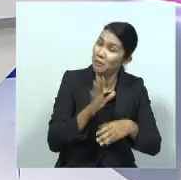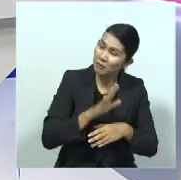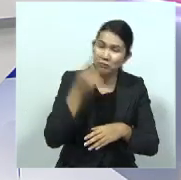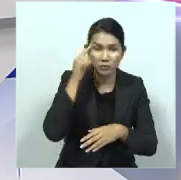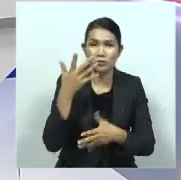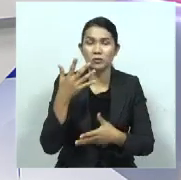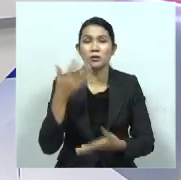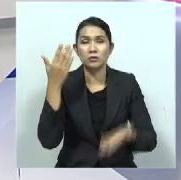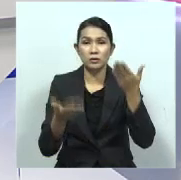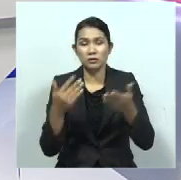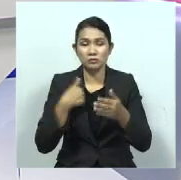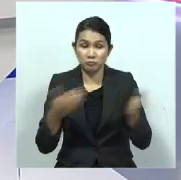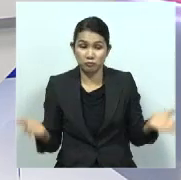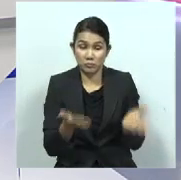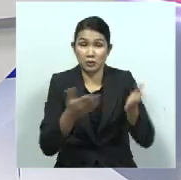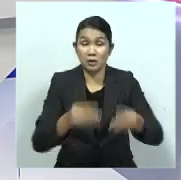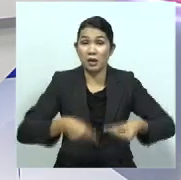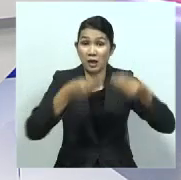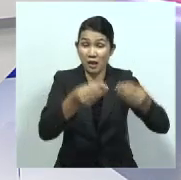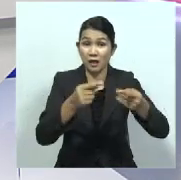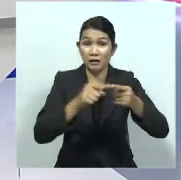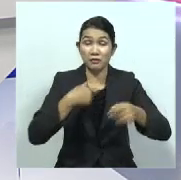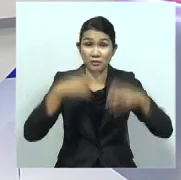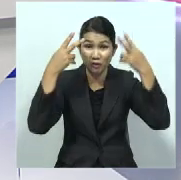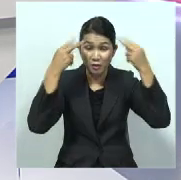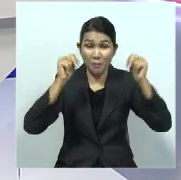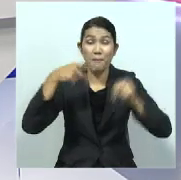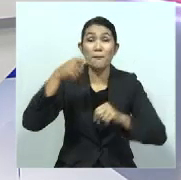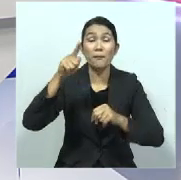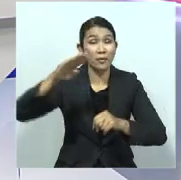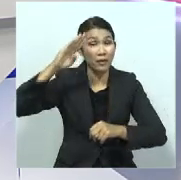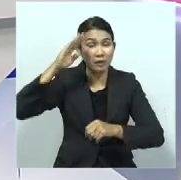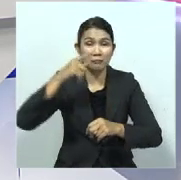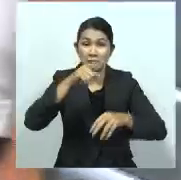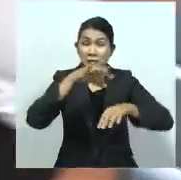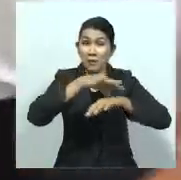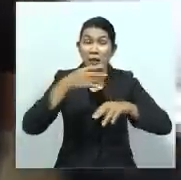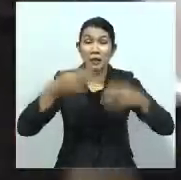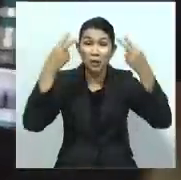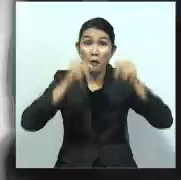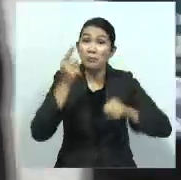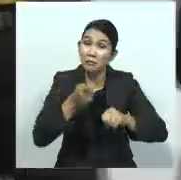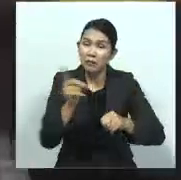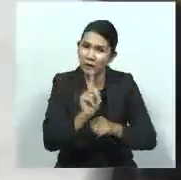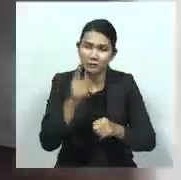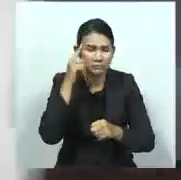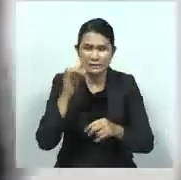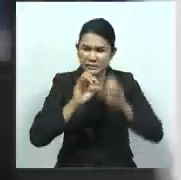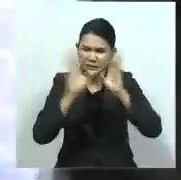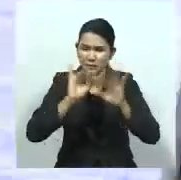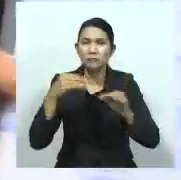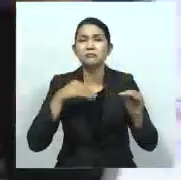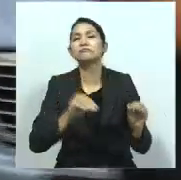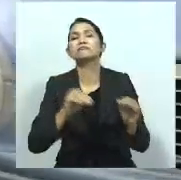าทในการจะสนับสนุนพลเอกประยุทธ์จันทร์โอชาเป็นนายกรัฐมนตรีต่อด้วยหรือไม่ครับ ค่ะตอนนี้ก็ยังไม่มีความชัดเจนเหมือนกันก็เลยเลื่อนออกไปก่อ